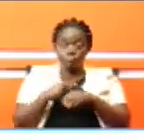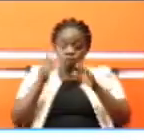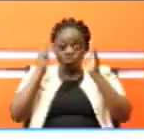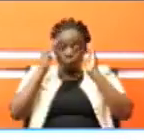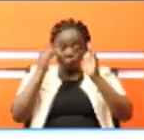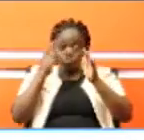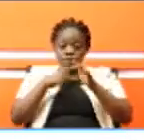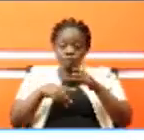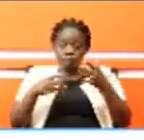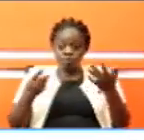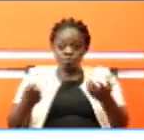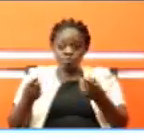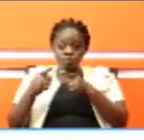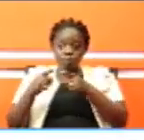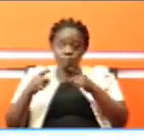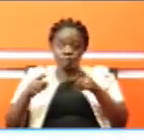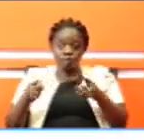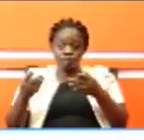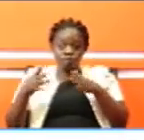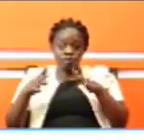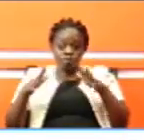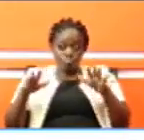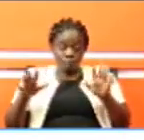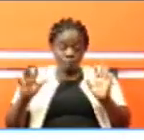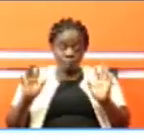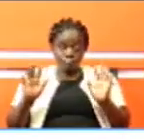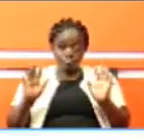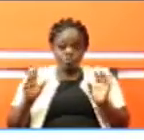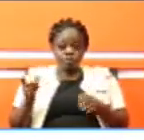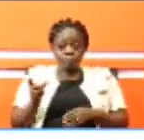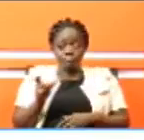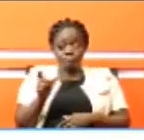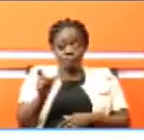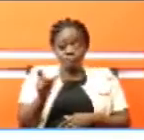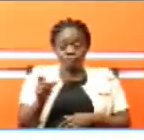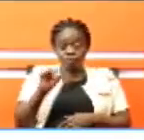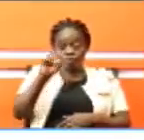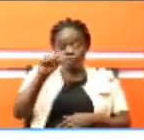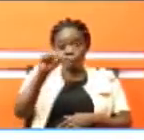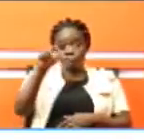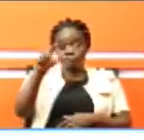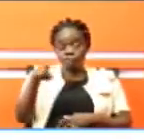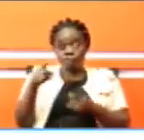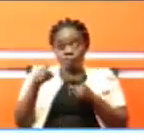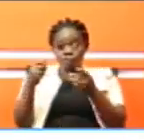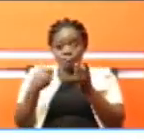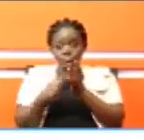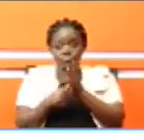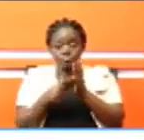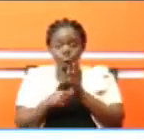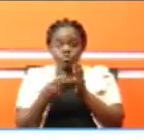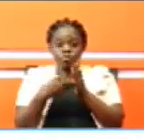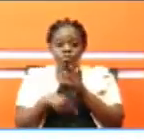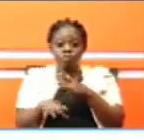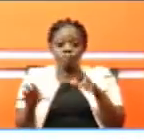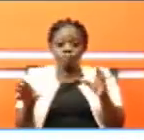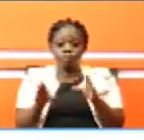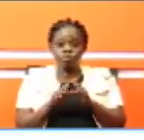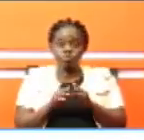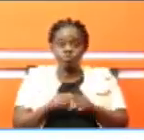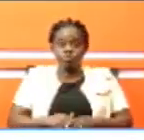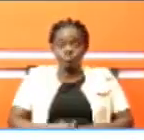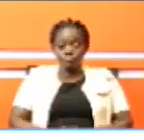kutunuulira okwakisa ekidduka ekiweddeko omuliro ku battery oba jump starting n'obulabu obukirimu nze